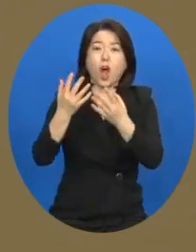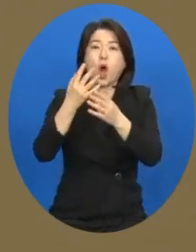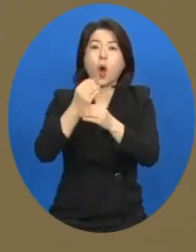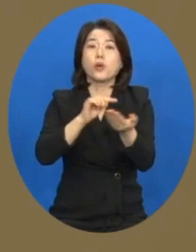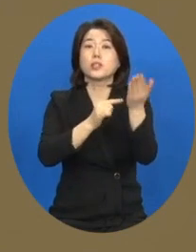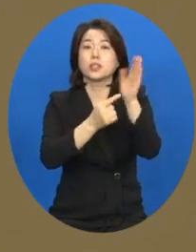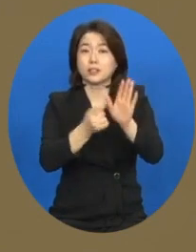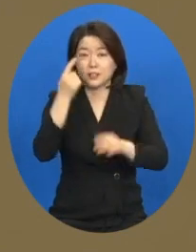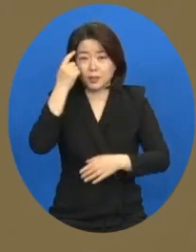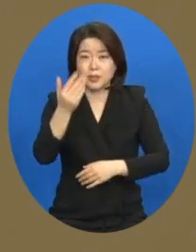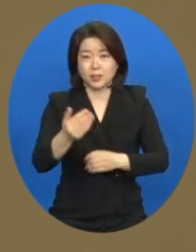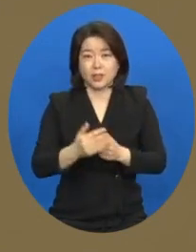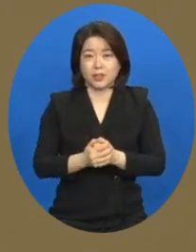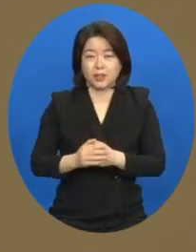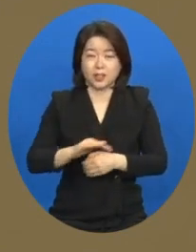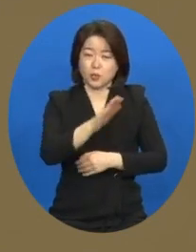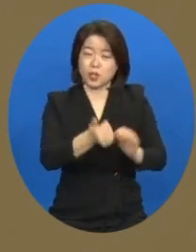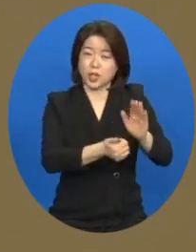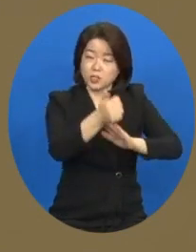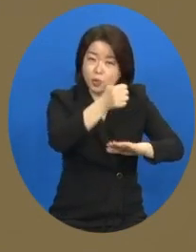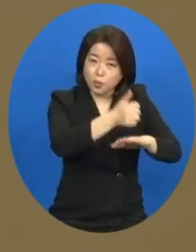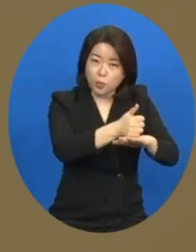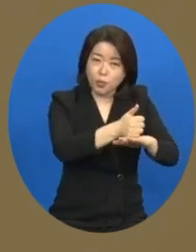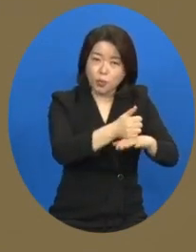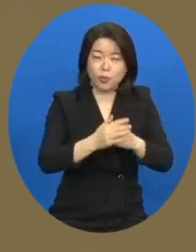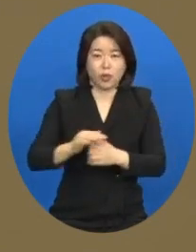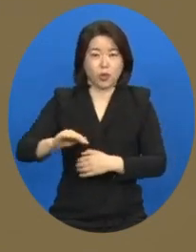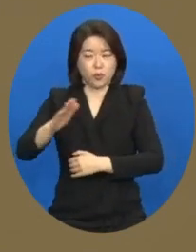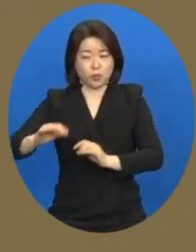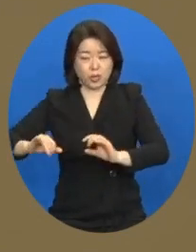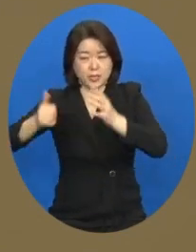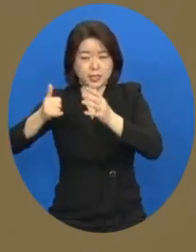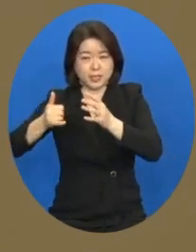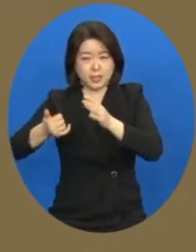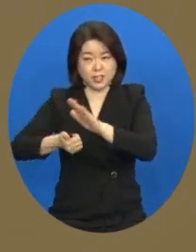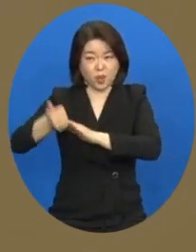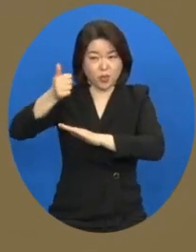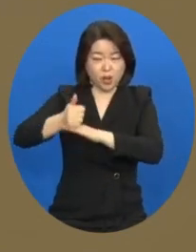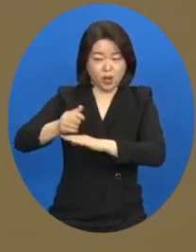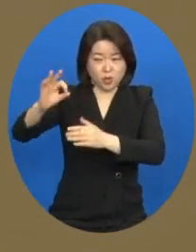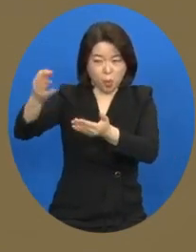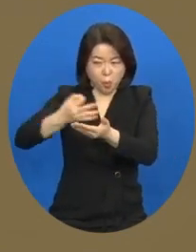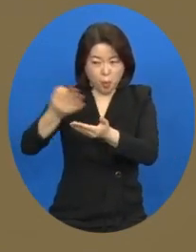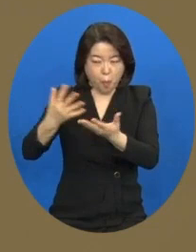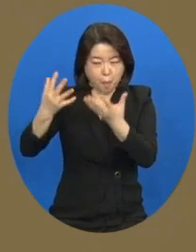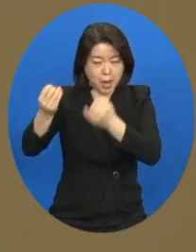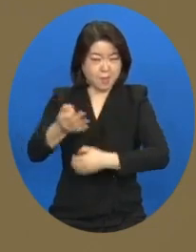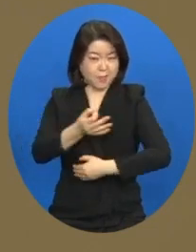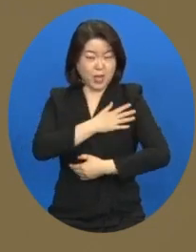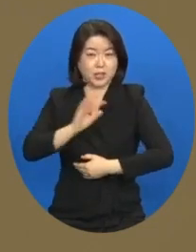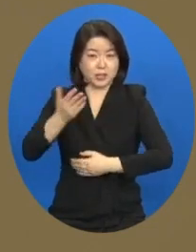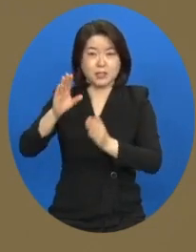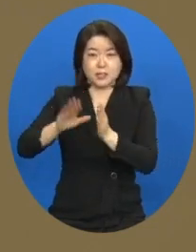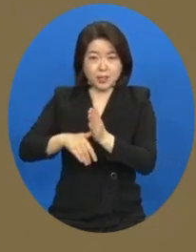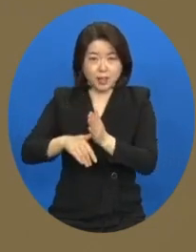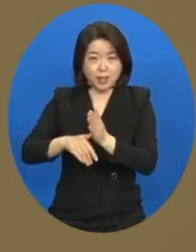드러나죠? 우리가 성공했을 때, 우리가 세상에서 출세했을 때, 돈 많이 벌었을 때?